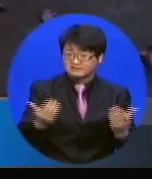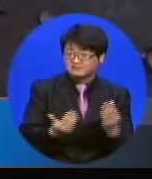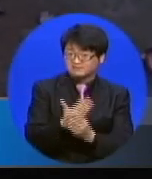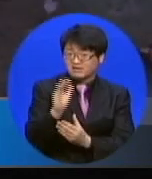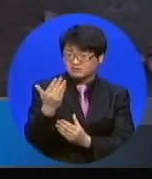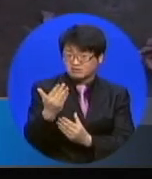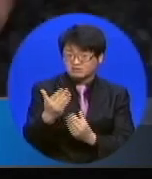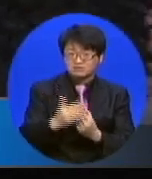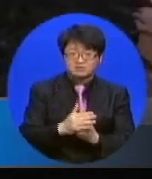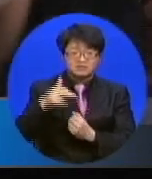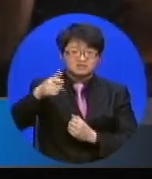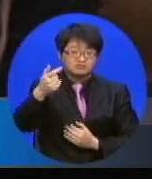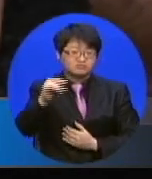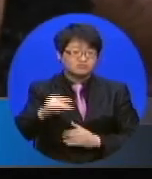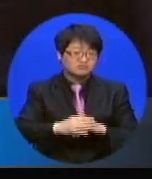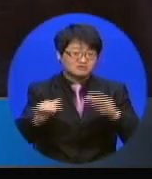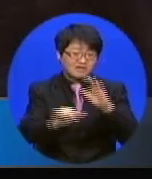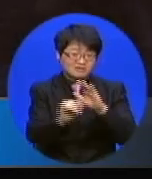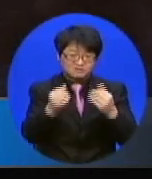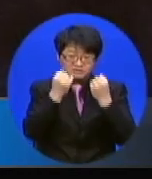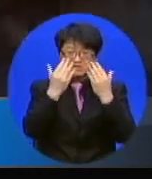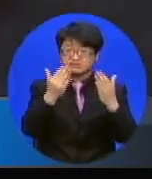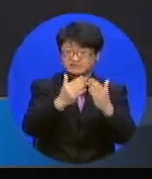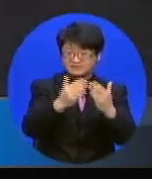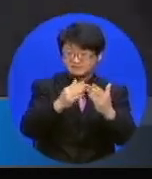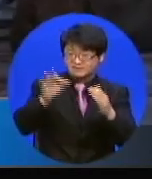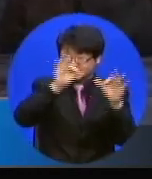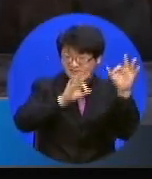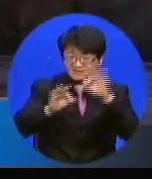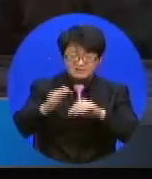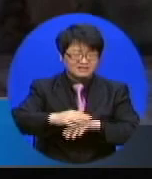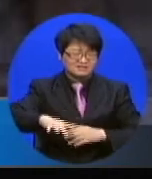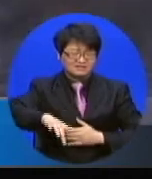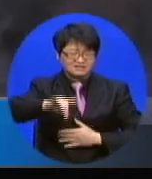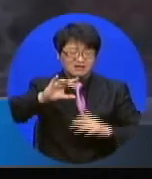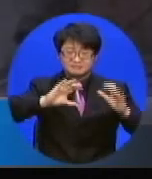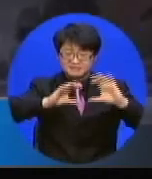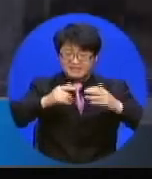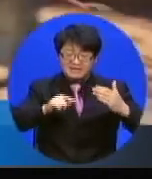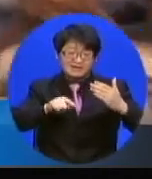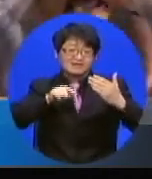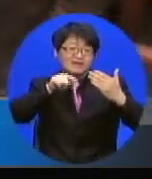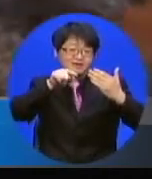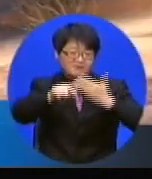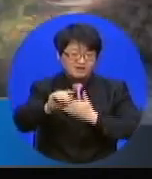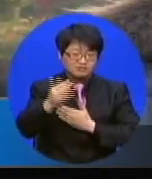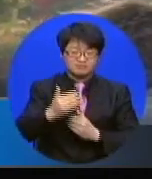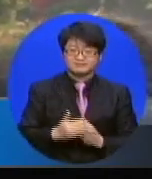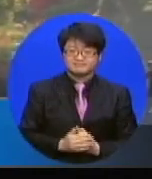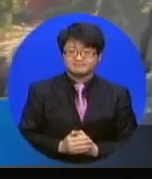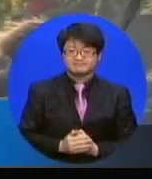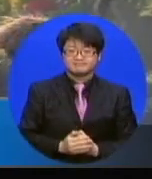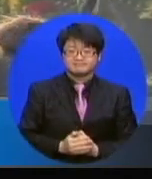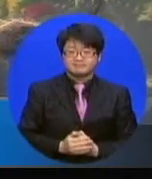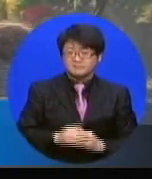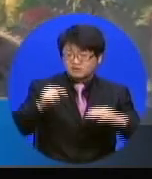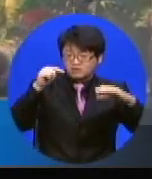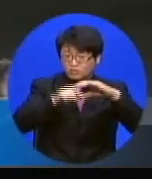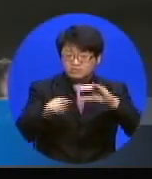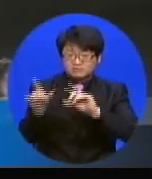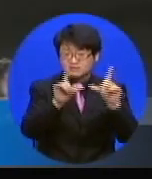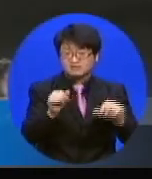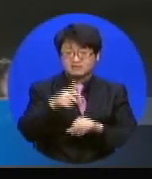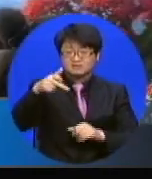발생하고 크루즈 패밀리는 새로운 보금자리를 찾아 난생 처음 세상에 발을 디디게 되는데 동굴에서만